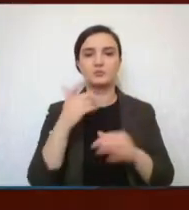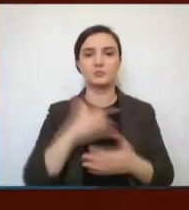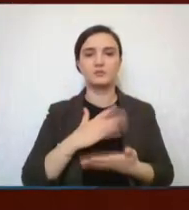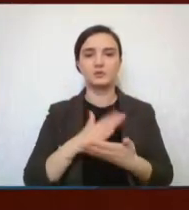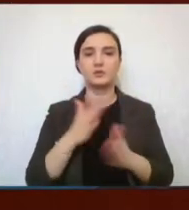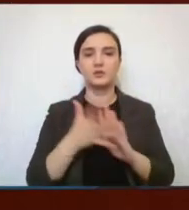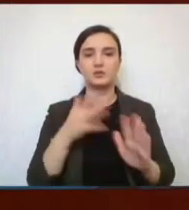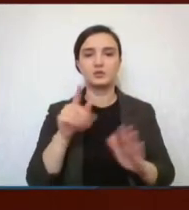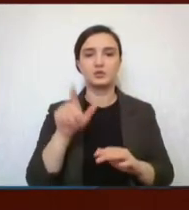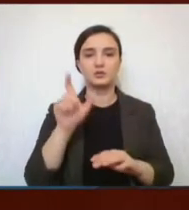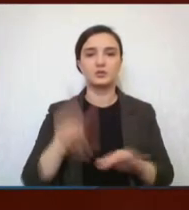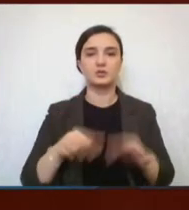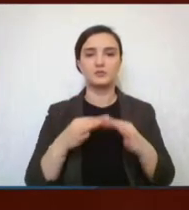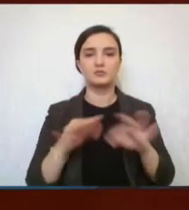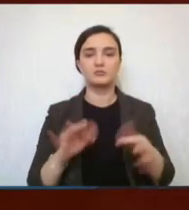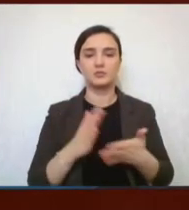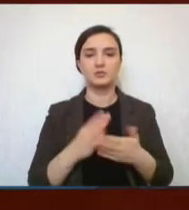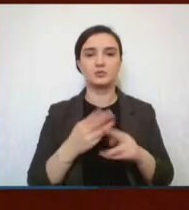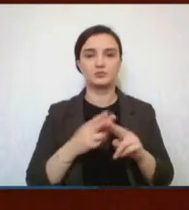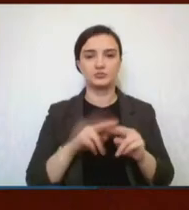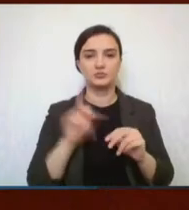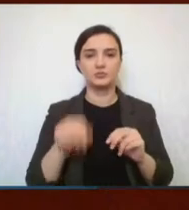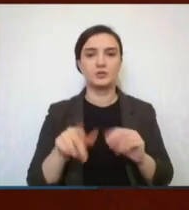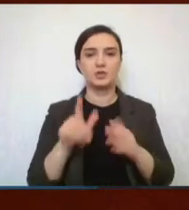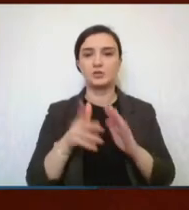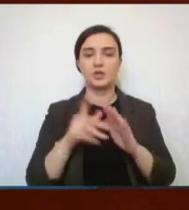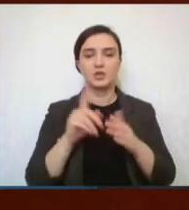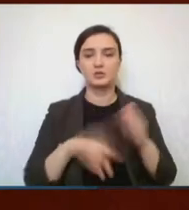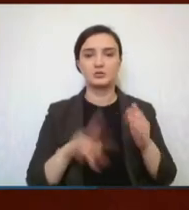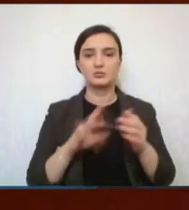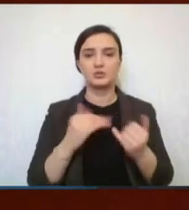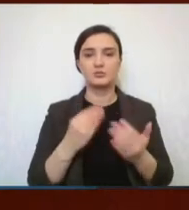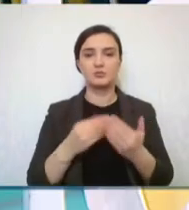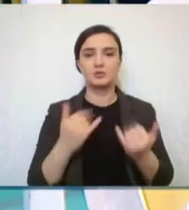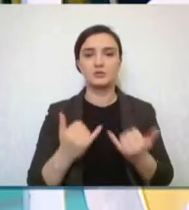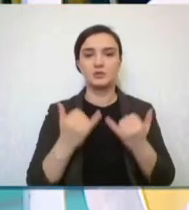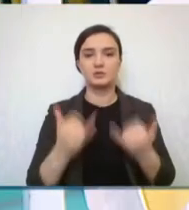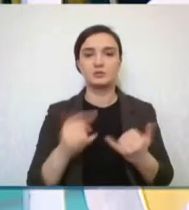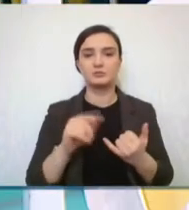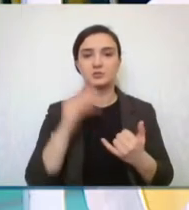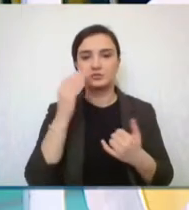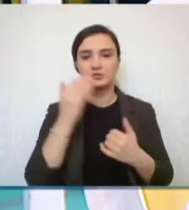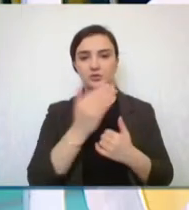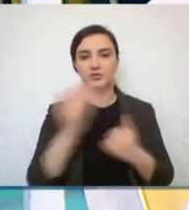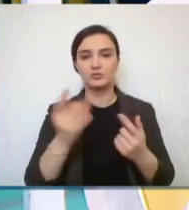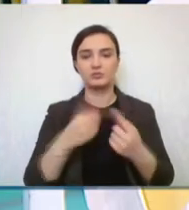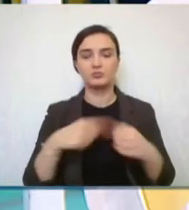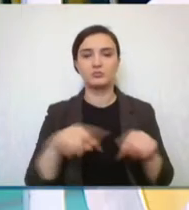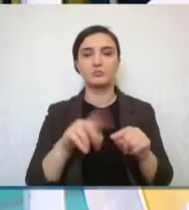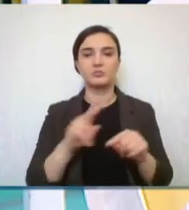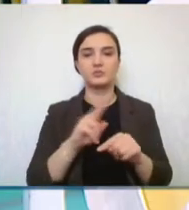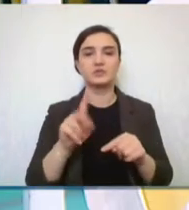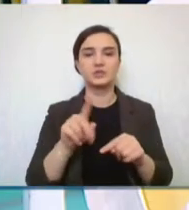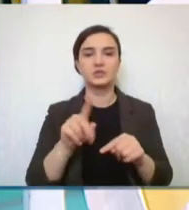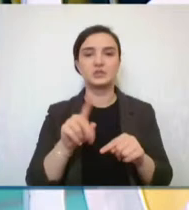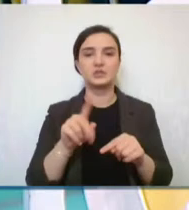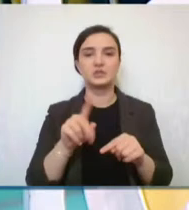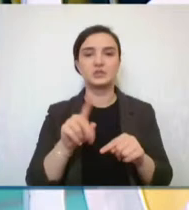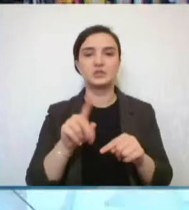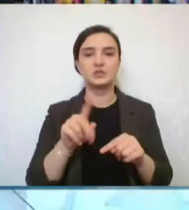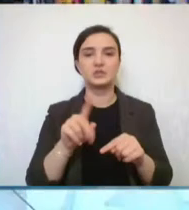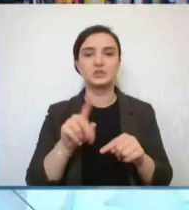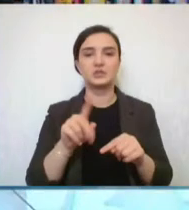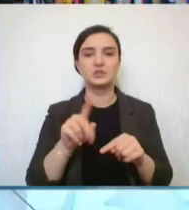ხარ, ის შეიძლება გავიგო რომ არ გჯერა, მაგრამ პატივი ეცი იმ საზოგადოებას, სადაც შენ ხარ. შეიძლება და ამაზე თამაში. ანუ რასაც ჩვენ გადაცემაში